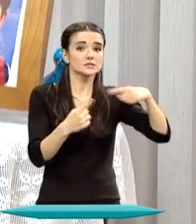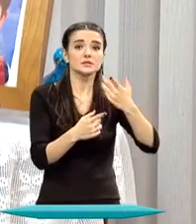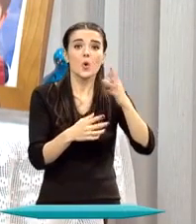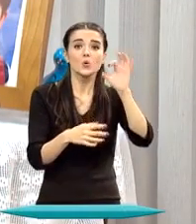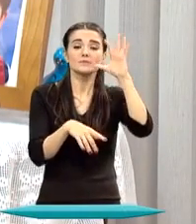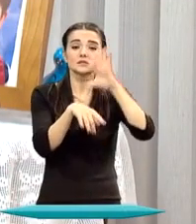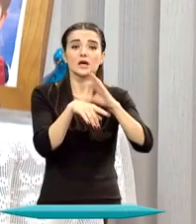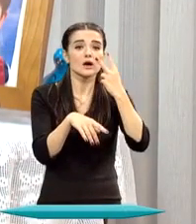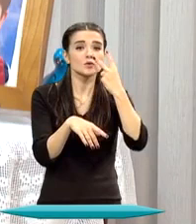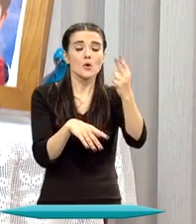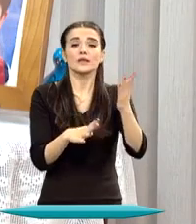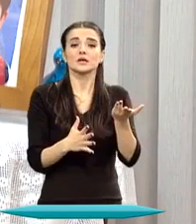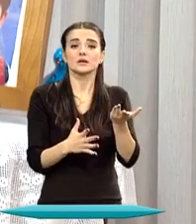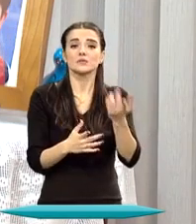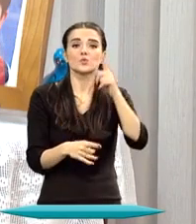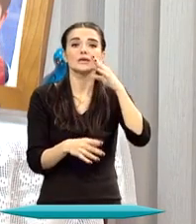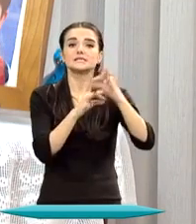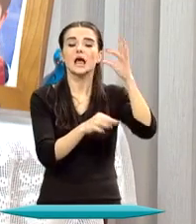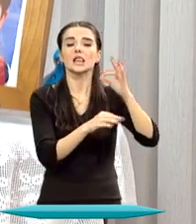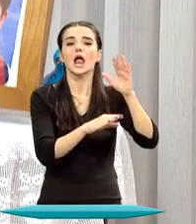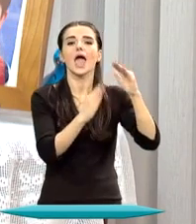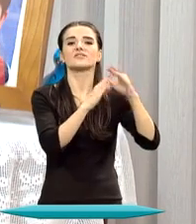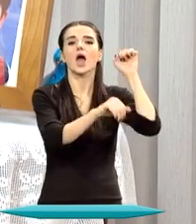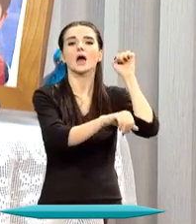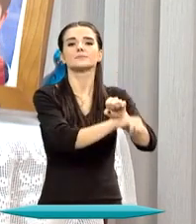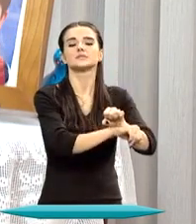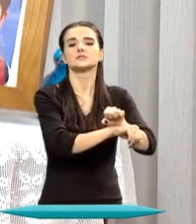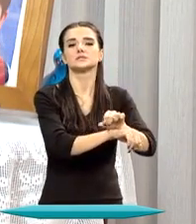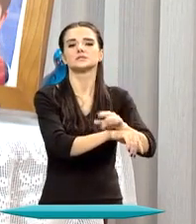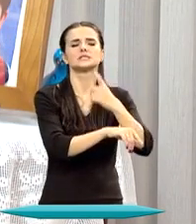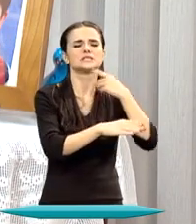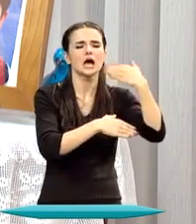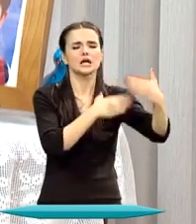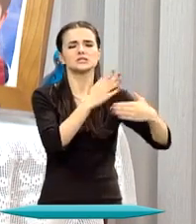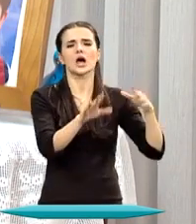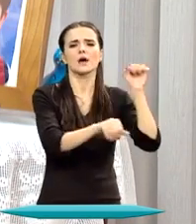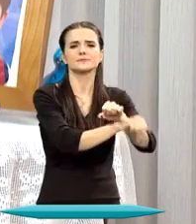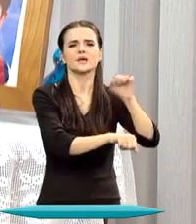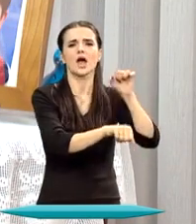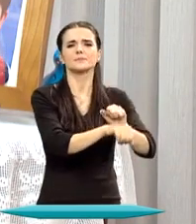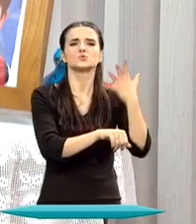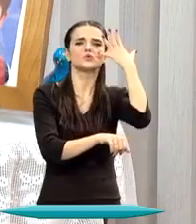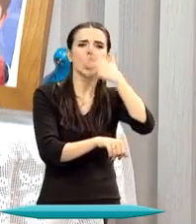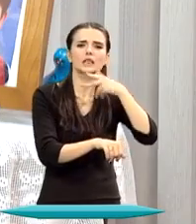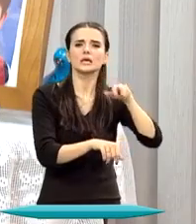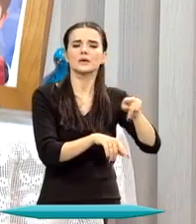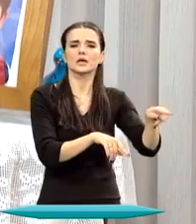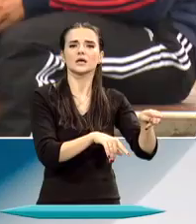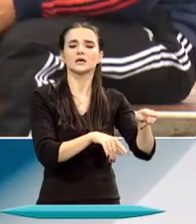insanlar görmedik. Bu insanlar evlerde çıkartılmadı dışarı, yıllarca kapatıldı.